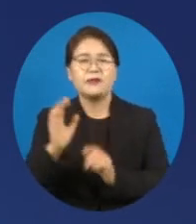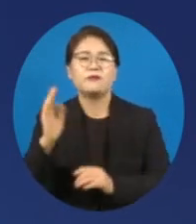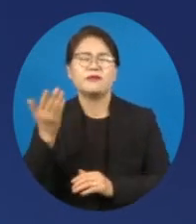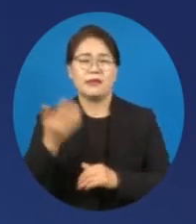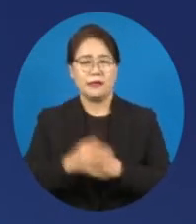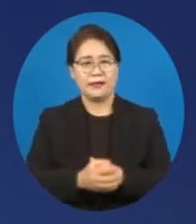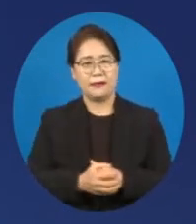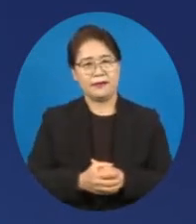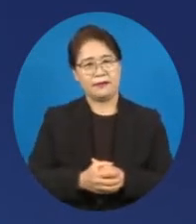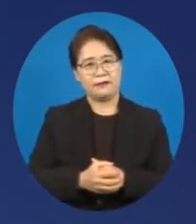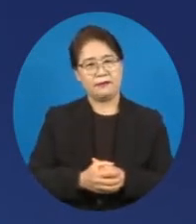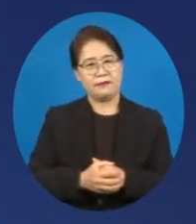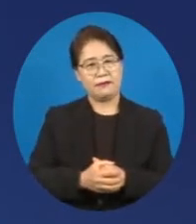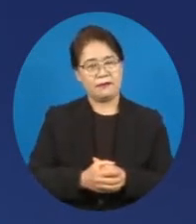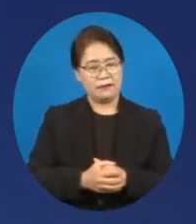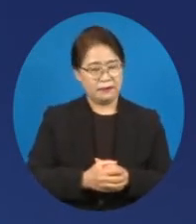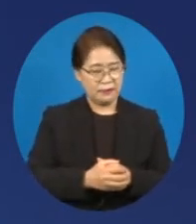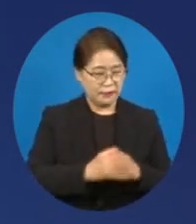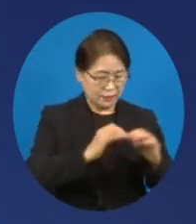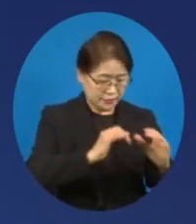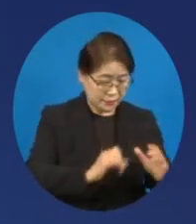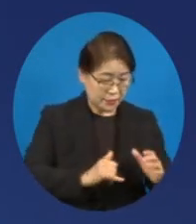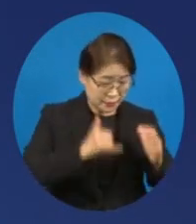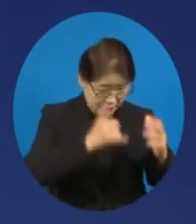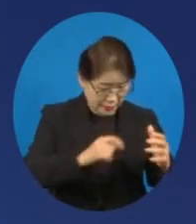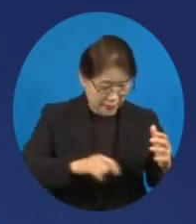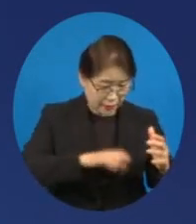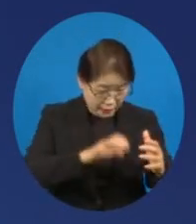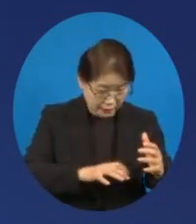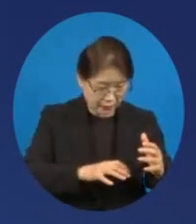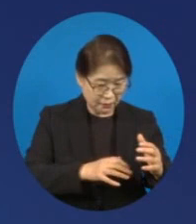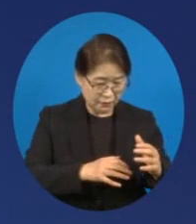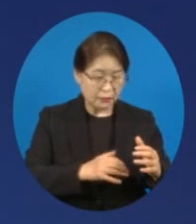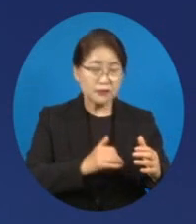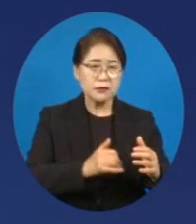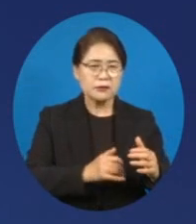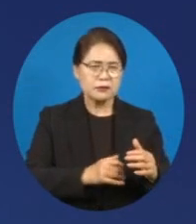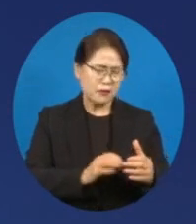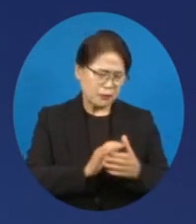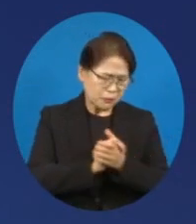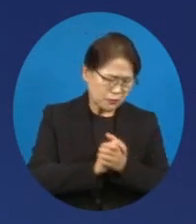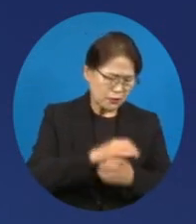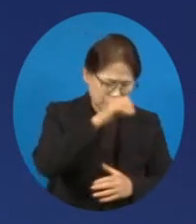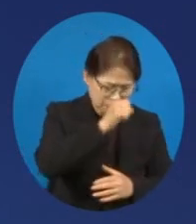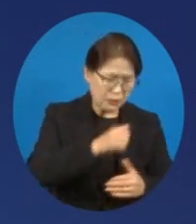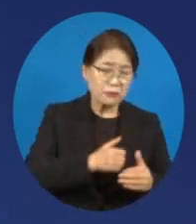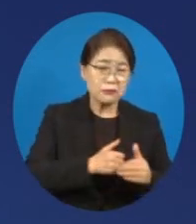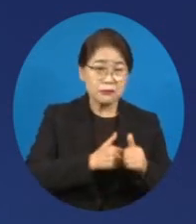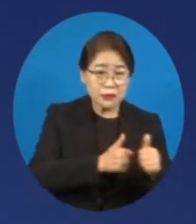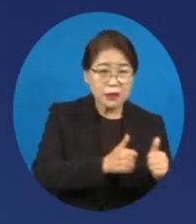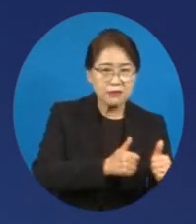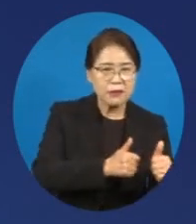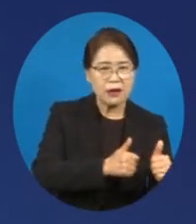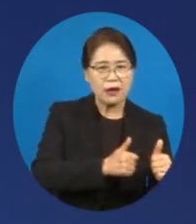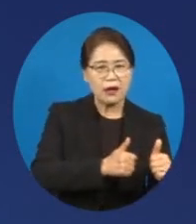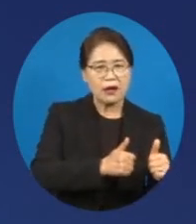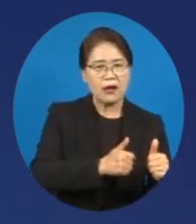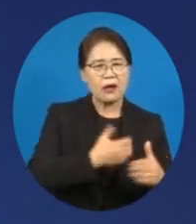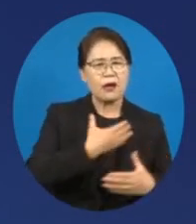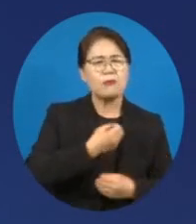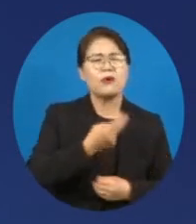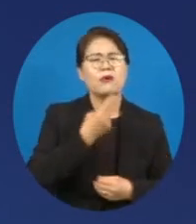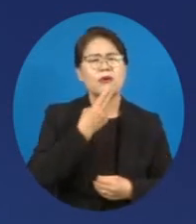세상 속에 살면서 세상과 벗된 삶을 살고 세상을 사랑하게 되면 평안이 많은 것이